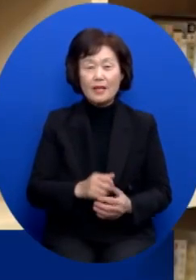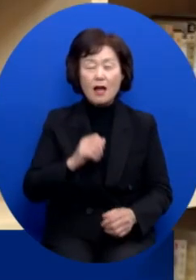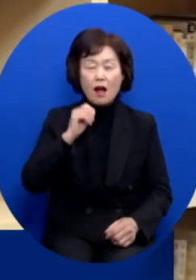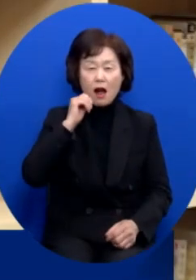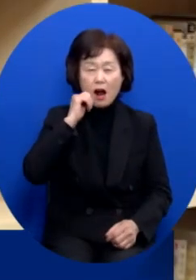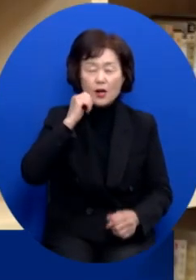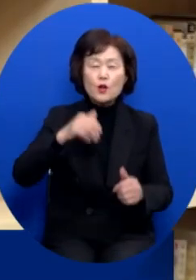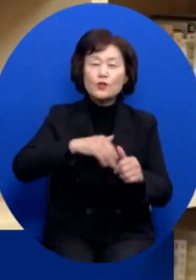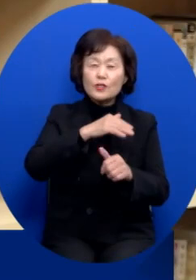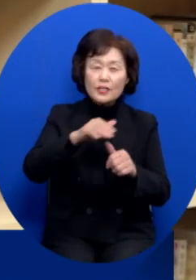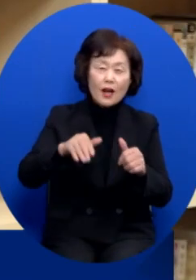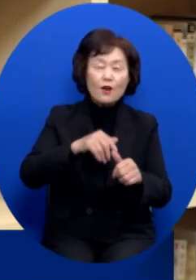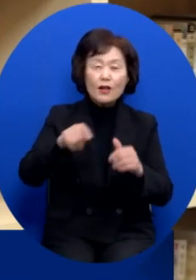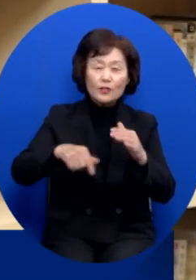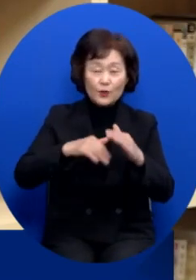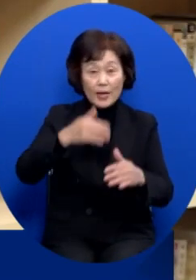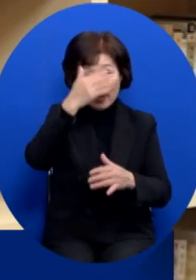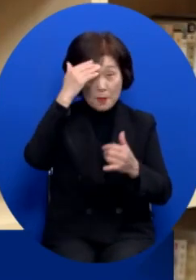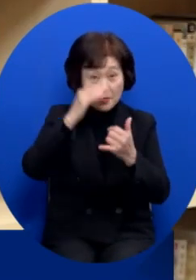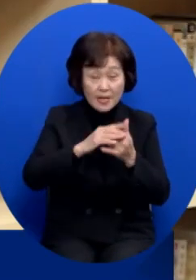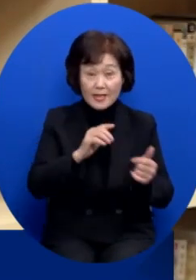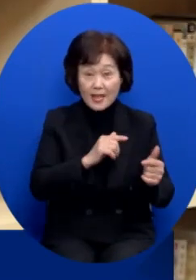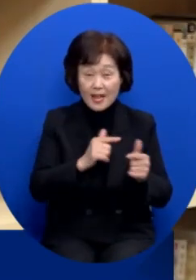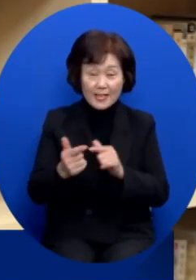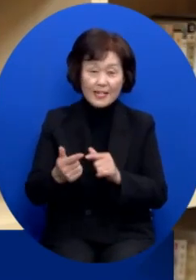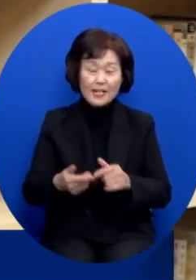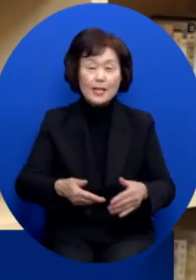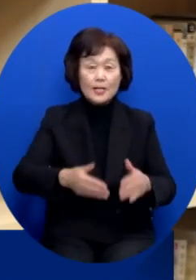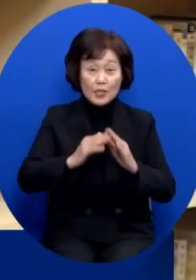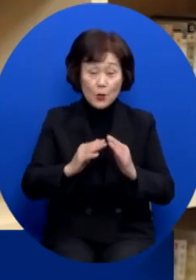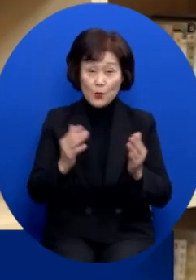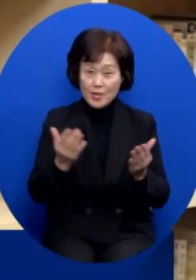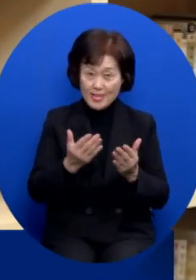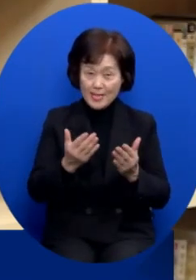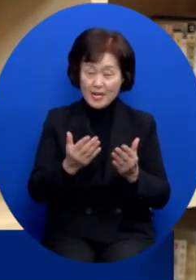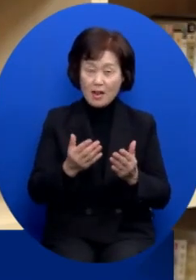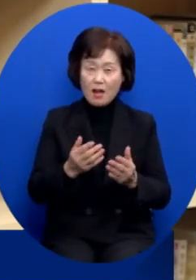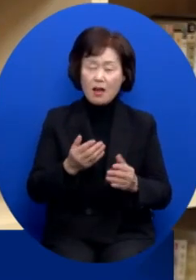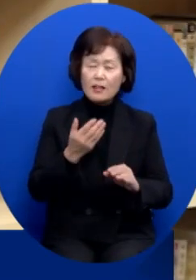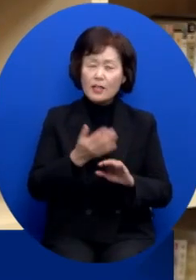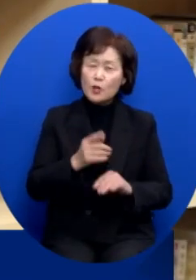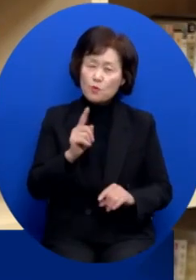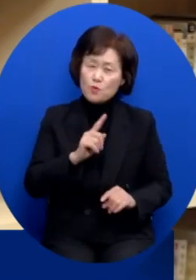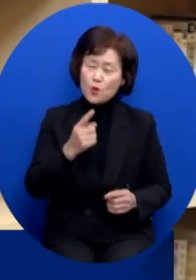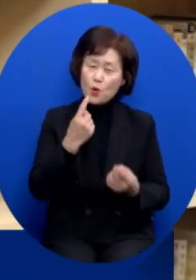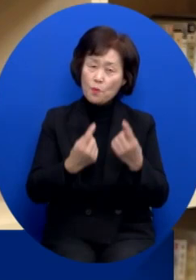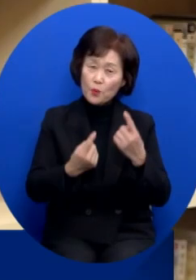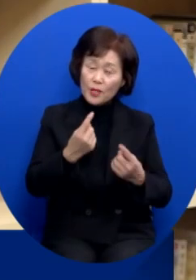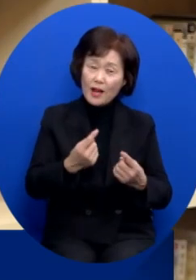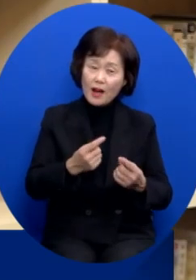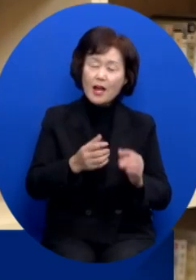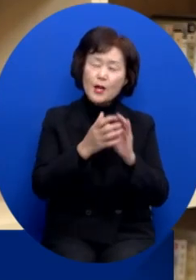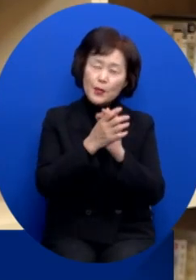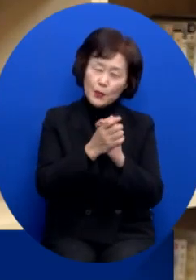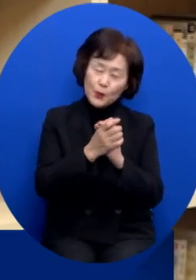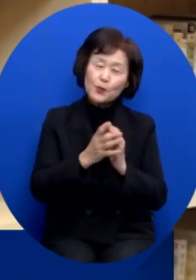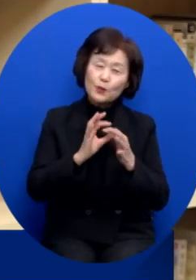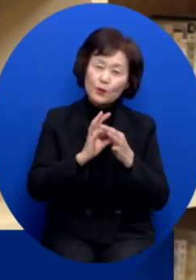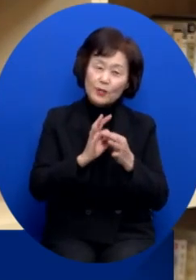때에 우리 다음 세대를 세우는 일에 있어서 다른 어떤 것이 아니라 기도를